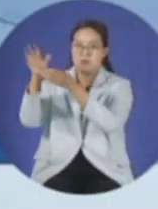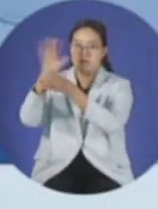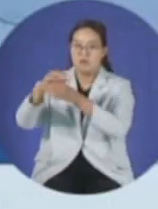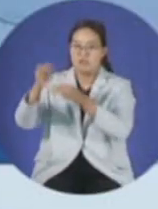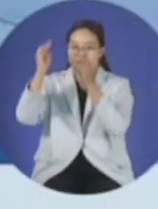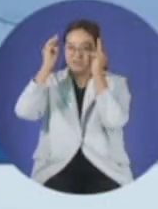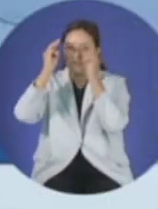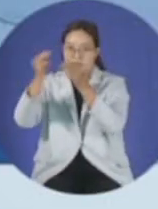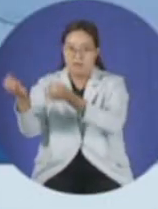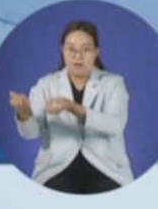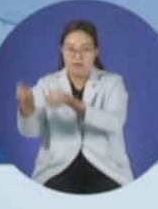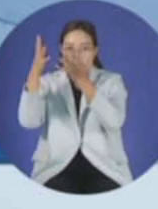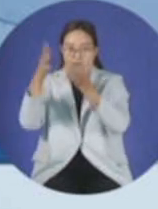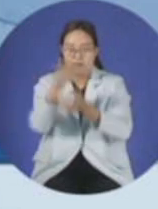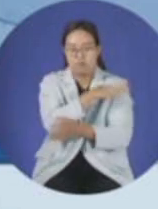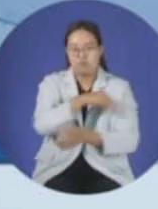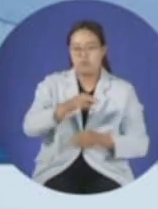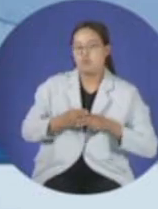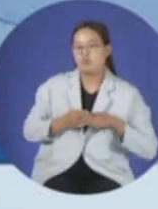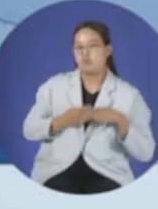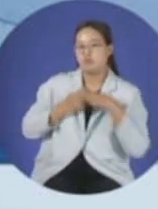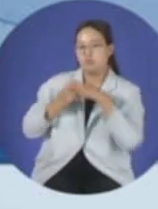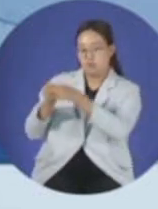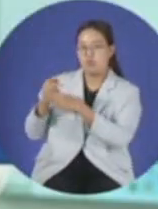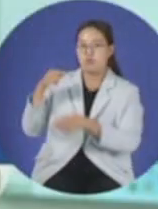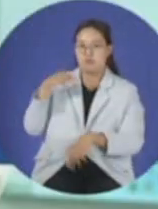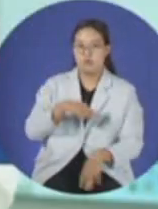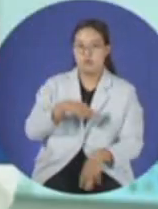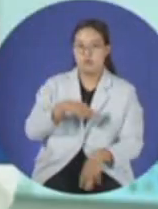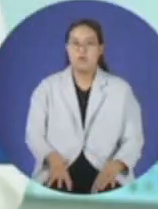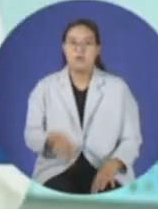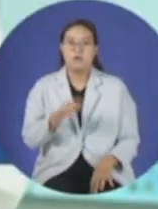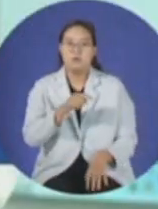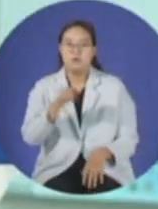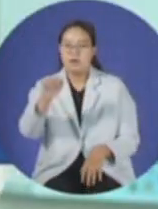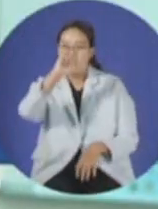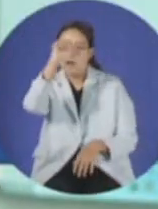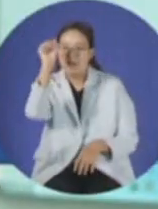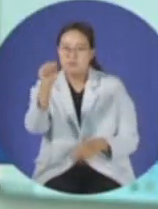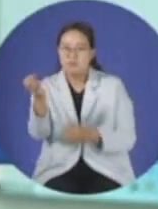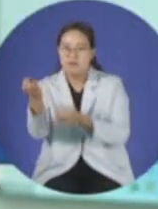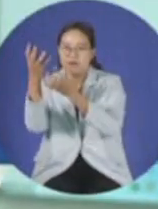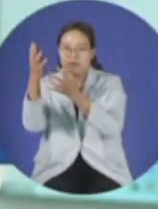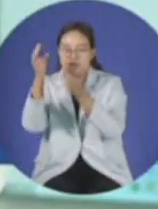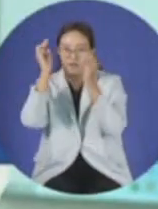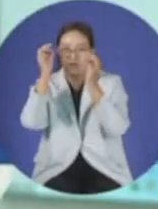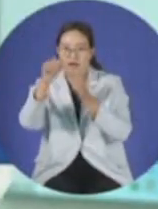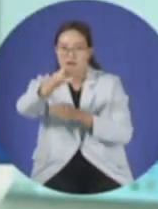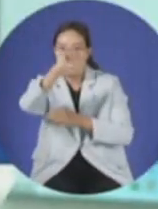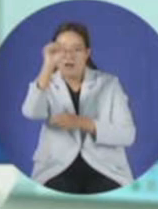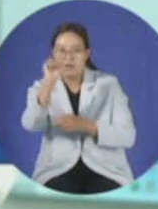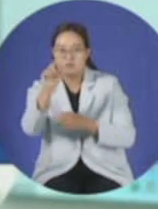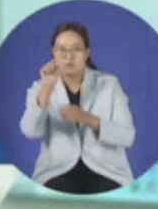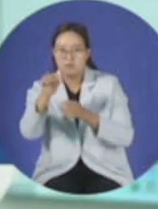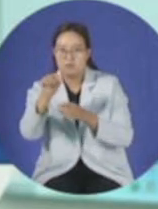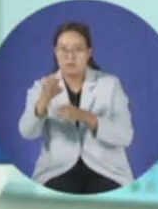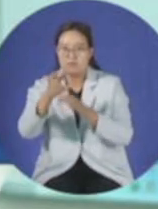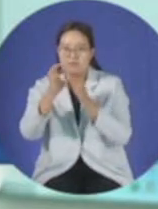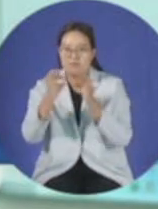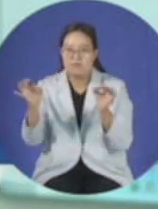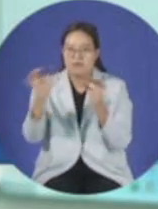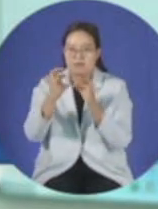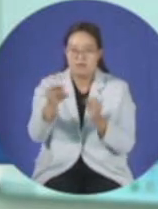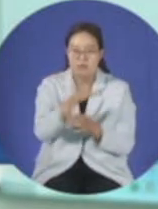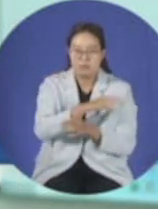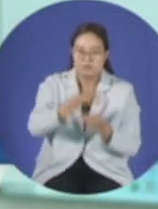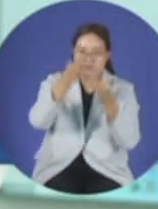үзүүлнэ. Тэр нь ямар ажил хийх юм бэ гэхдээ зэрэг илүү тухайн асуудал бүр дээр шийдвэр гаргах гэж байгаа асуудал бүр дээр нь тийм шинжлэх ухааны